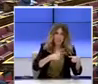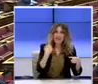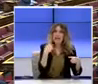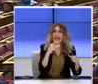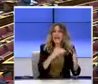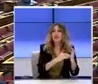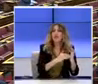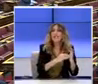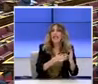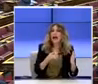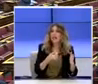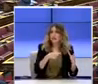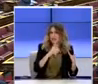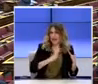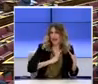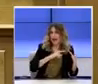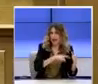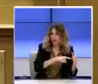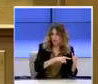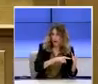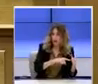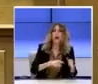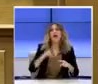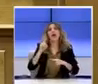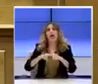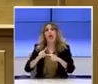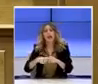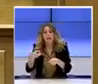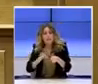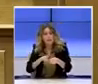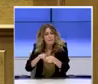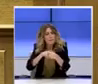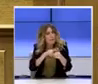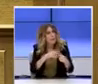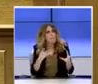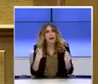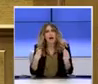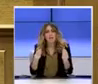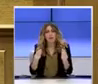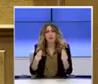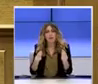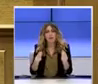στην στιγμή της κορύφωσης του δεύτερου κύματος.